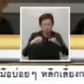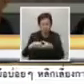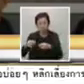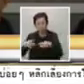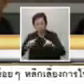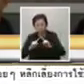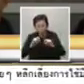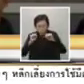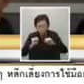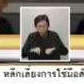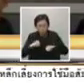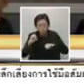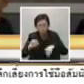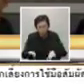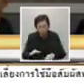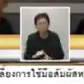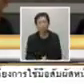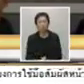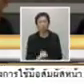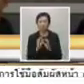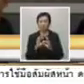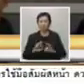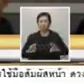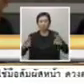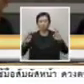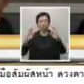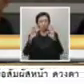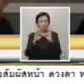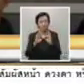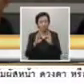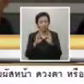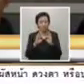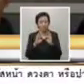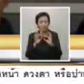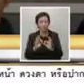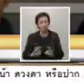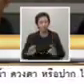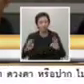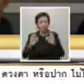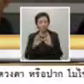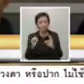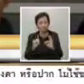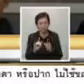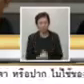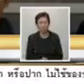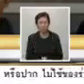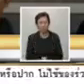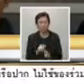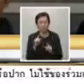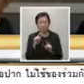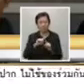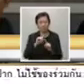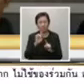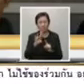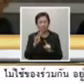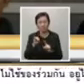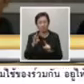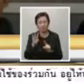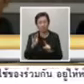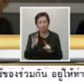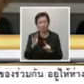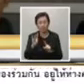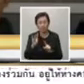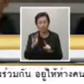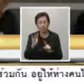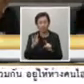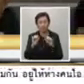หลักที่สำคัญที่สุดนะครับเราพูดถึงหลักที่สำคัญก่อนนะครับที่สำคัญที่สุดคือในการข้อ178นะครับในการ ท่านประธานคะ